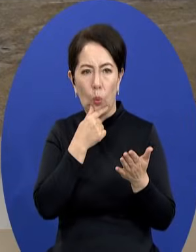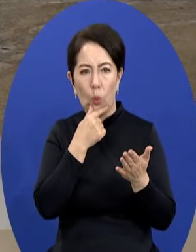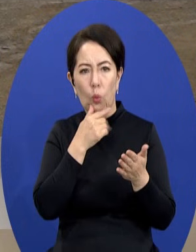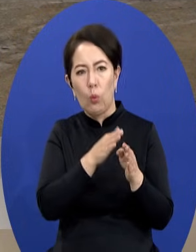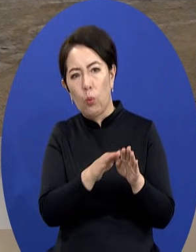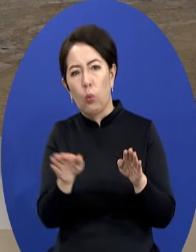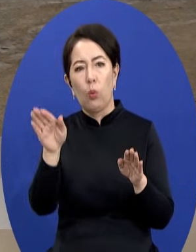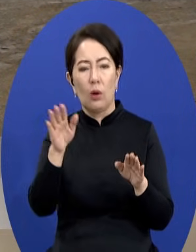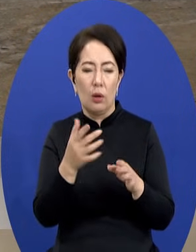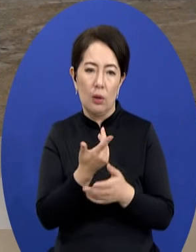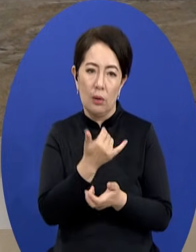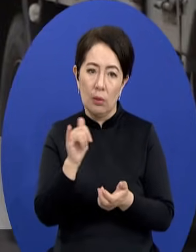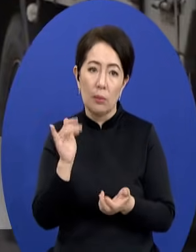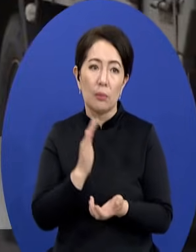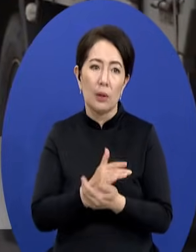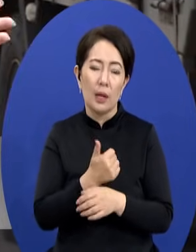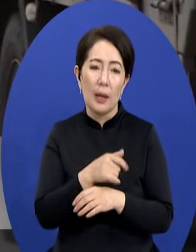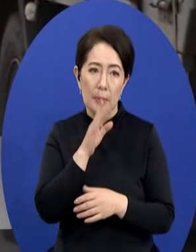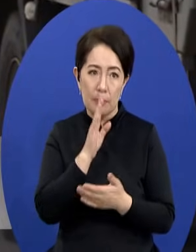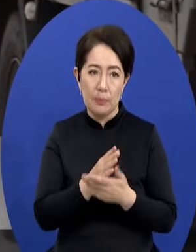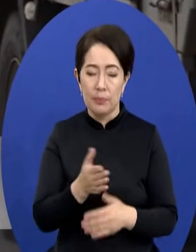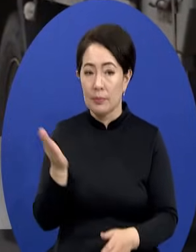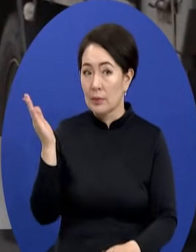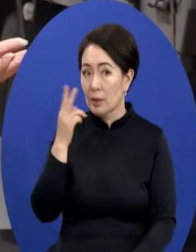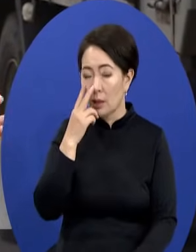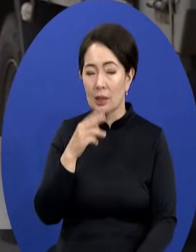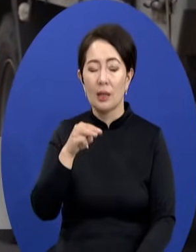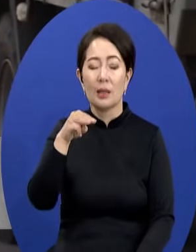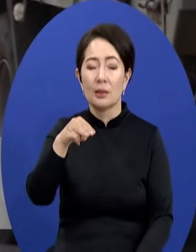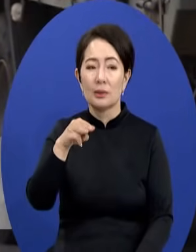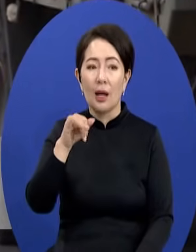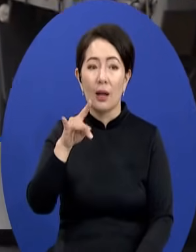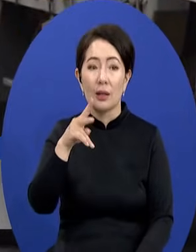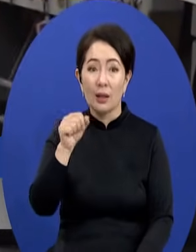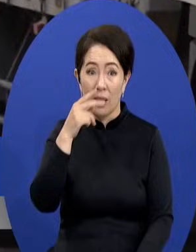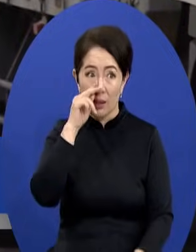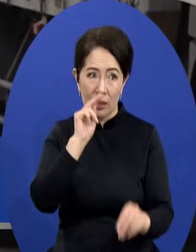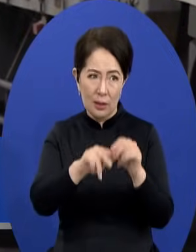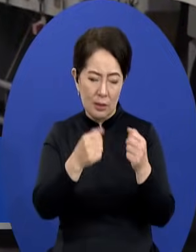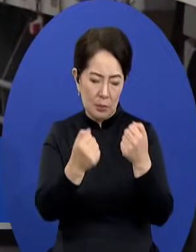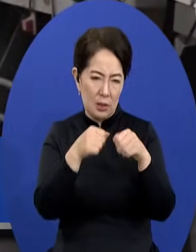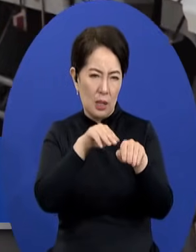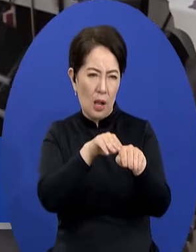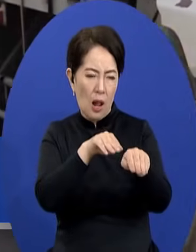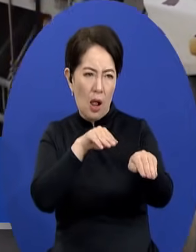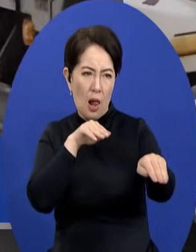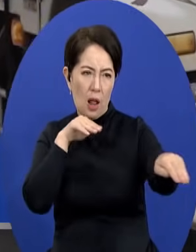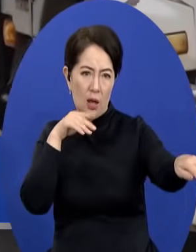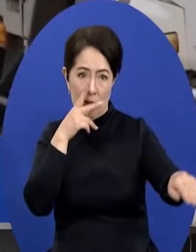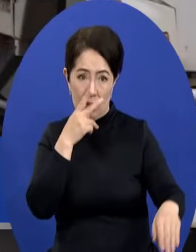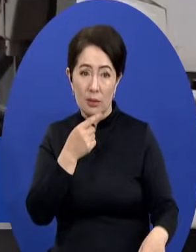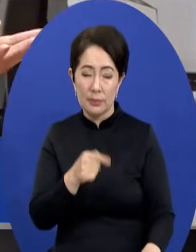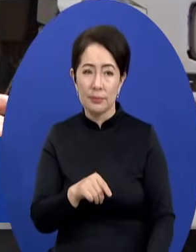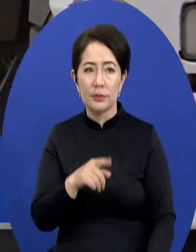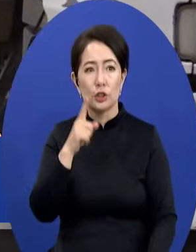тохиолдлууд гарч байна. За үзэгч та бүхэн харж байна. Тарны хяналтын цэг дээр машинууд ойчралж, дугаарлаж зогссон байдалтай байна.